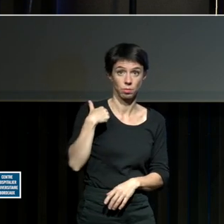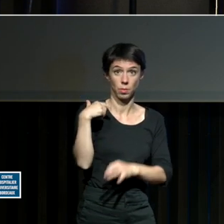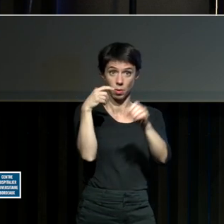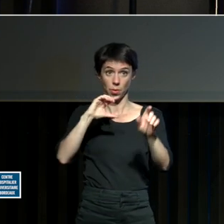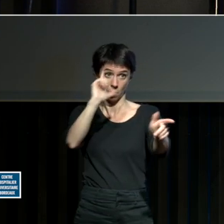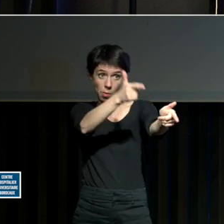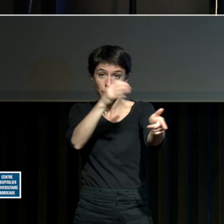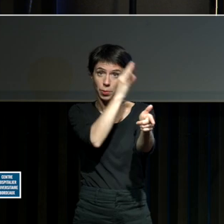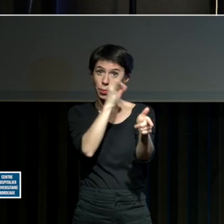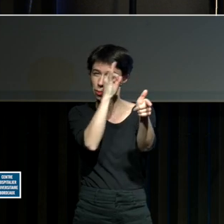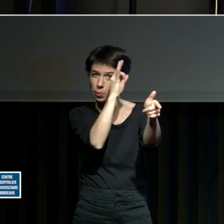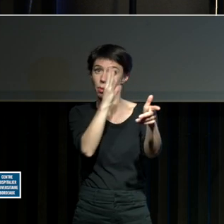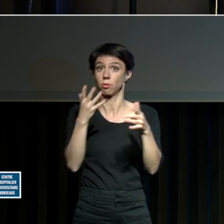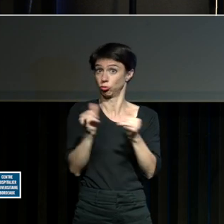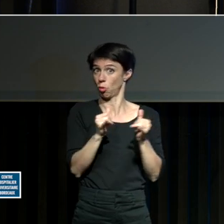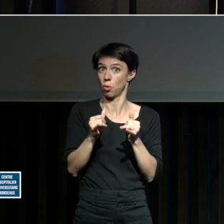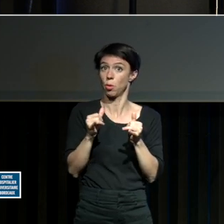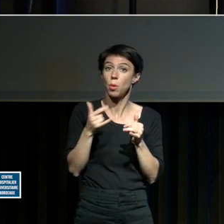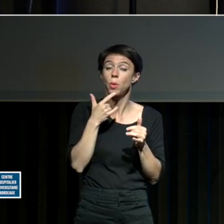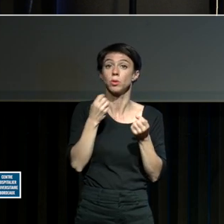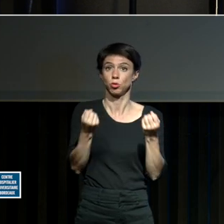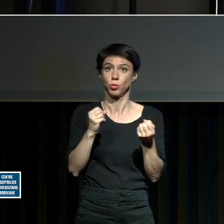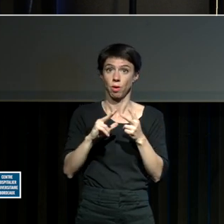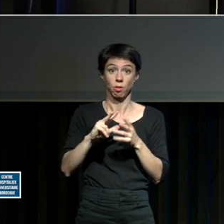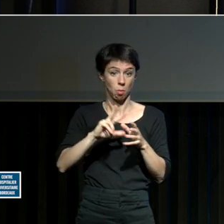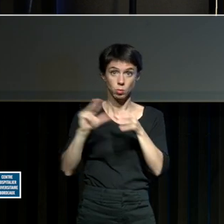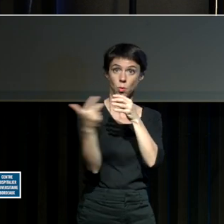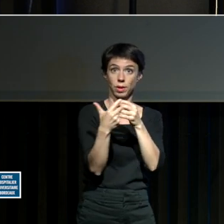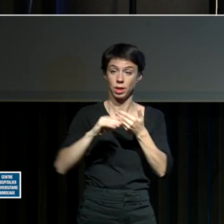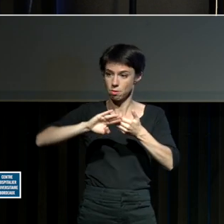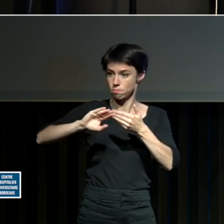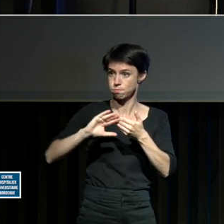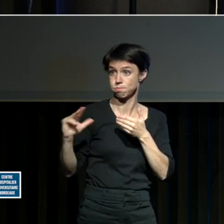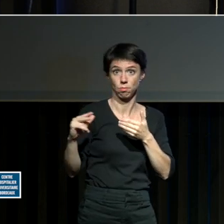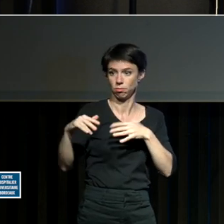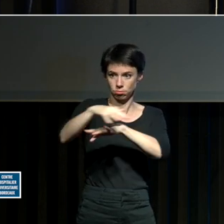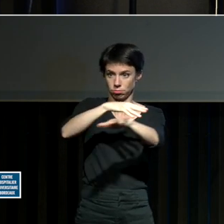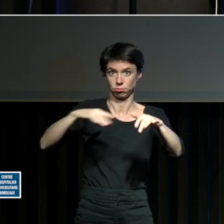avec une vision très subjective, en 3D, et qui vont être essentiellement